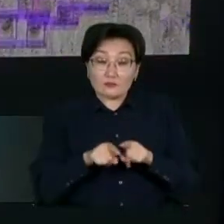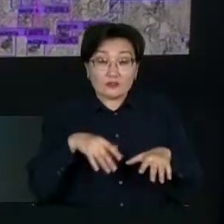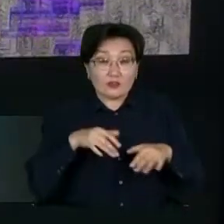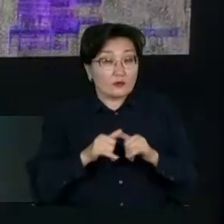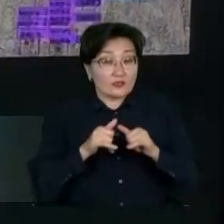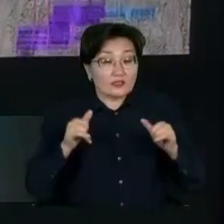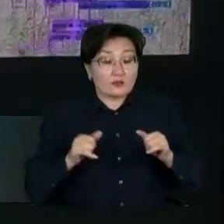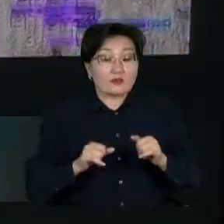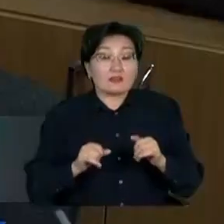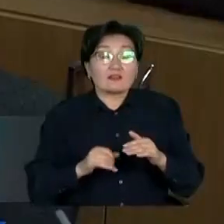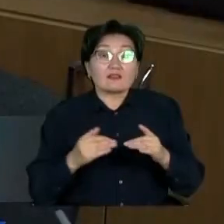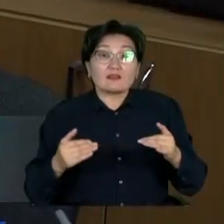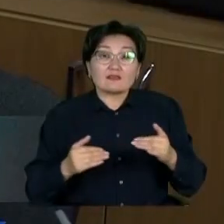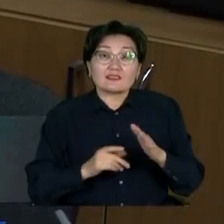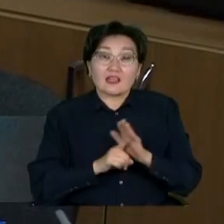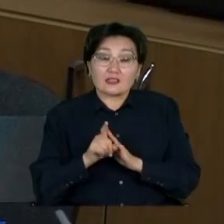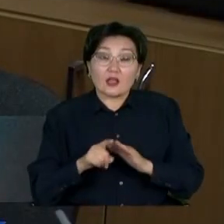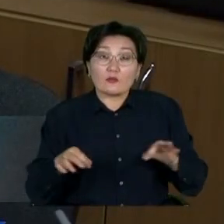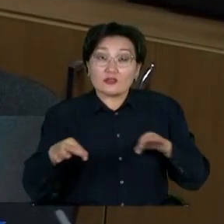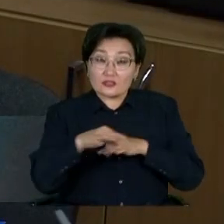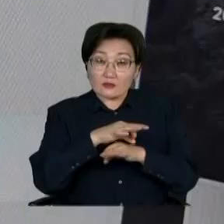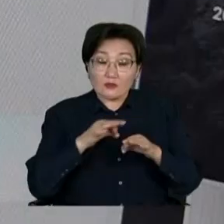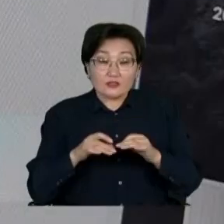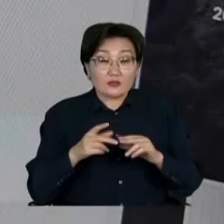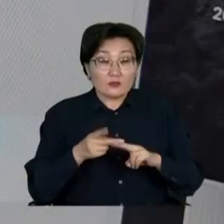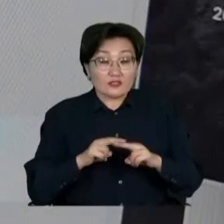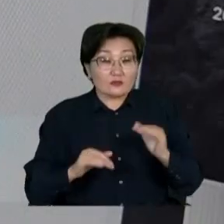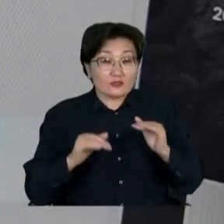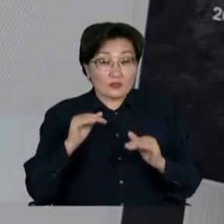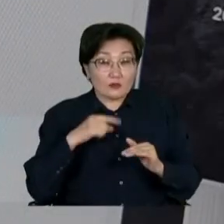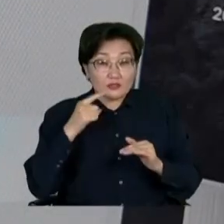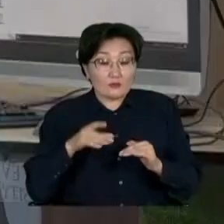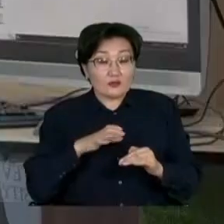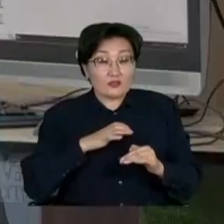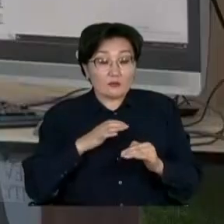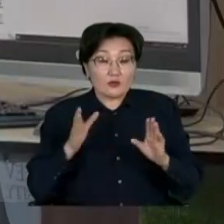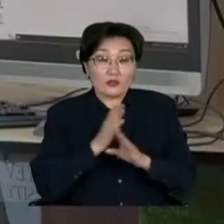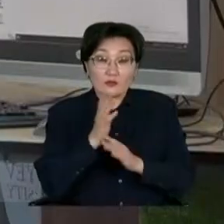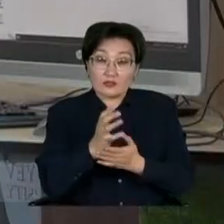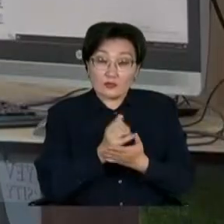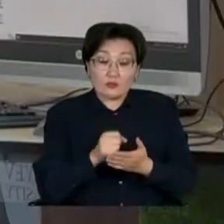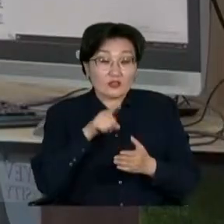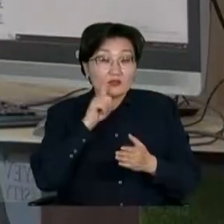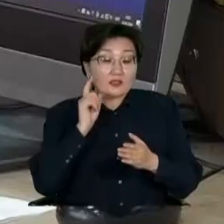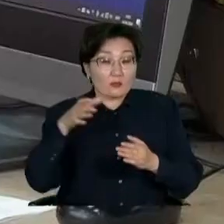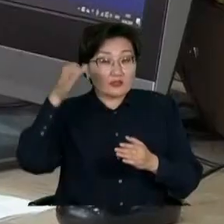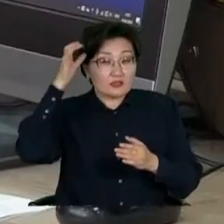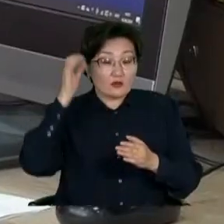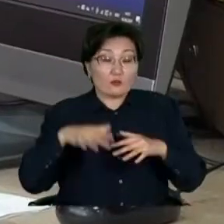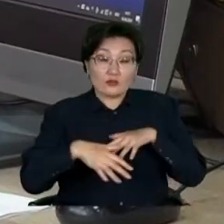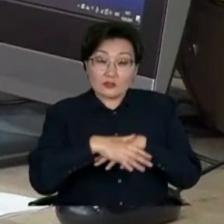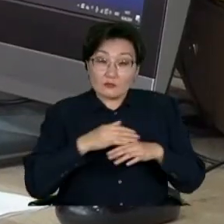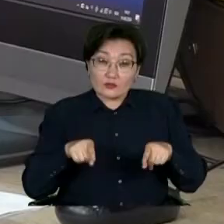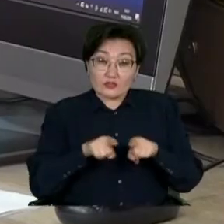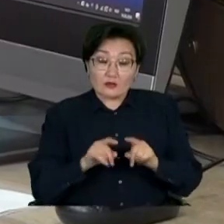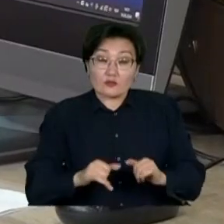развитие стартап культуры в то же время потенциал стран СНГ значителен благодаря богатым природным ресурсам молодому и образованному населению а